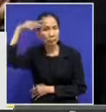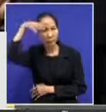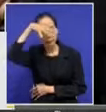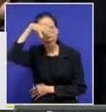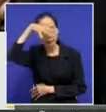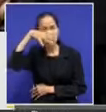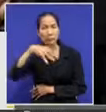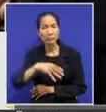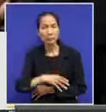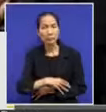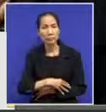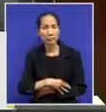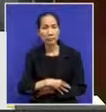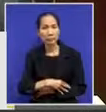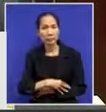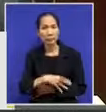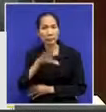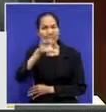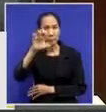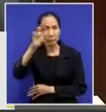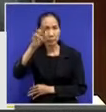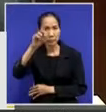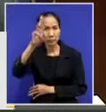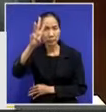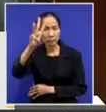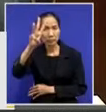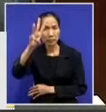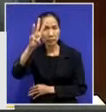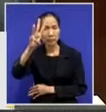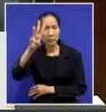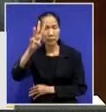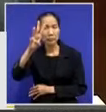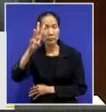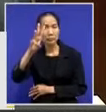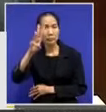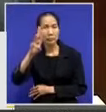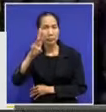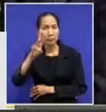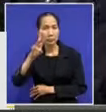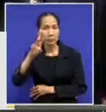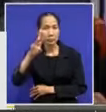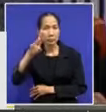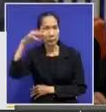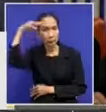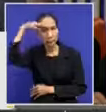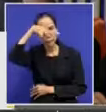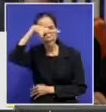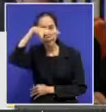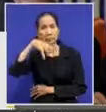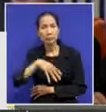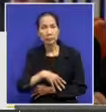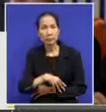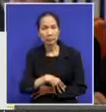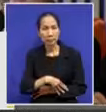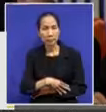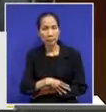ธรจึงรุ่งเรืองกิจครับ 566นายสมเกียรติถนอมศิลป ์นายธนาธรจึงรุ่งเรือง